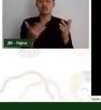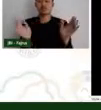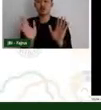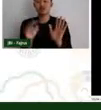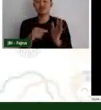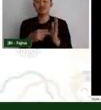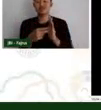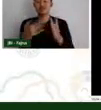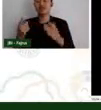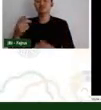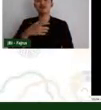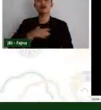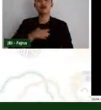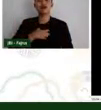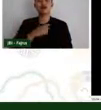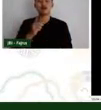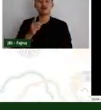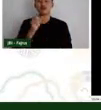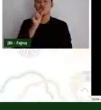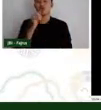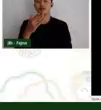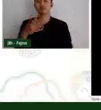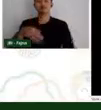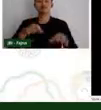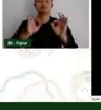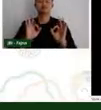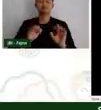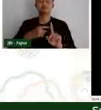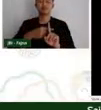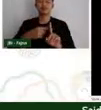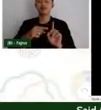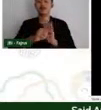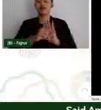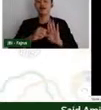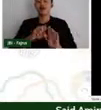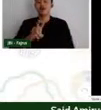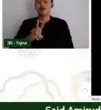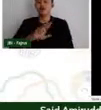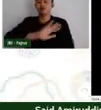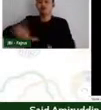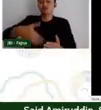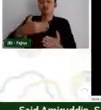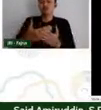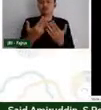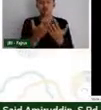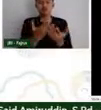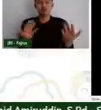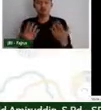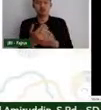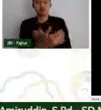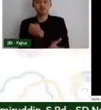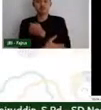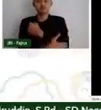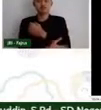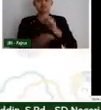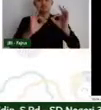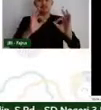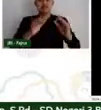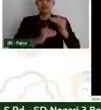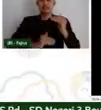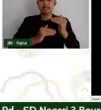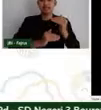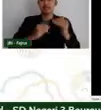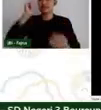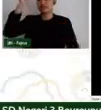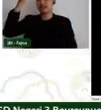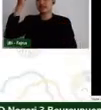berhak mendapatkan pendidikan. Dan ada tambahan di ayat 2 yaitu setiap warga negara wajib mengikuti pendidikan dasar dan pemerintah wajib